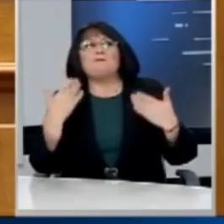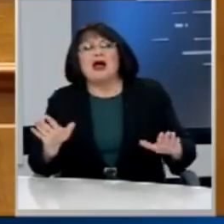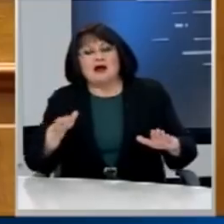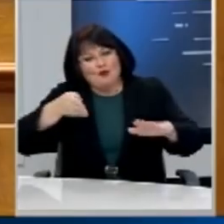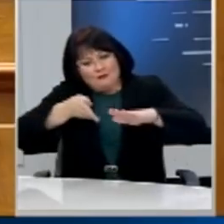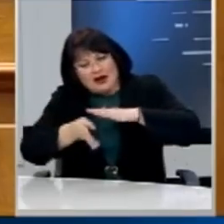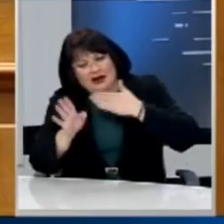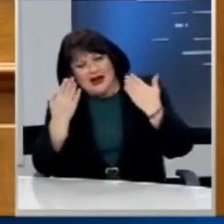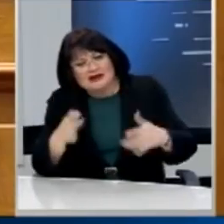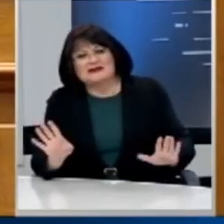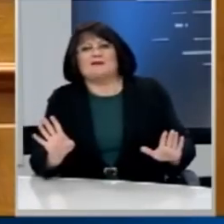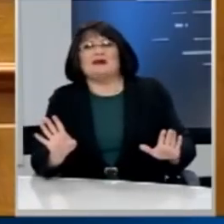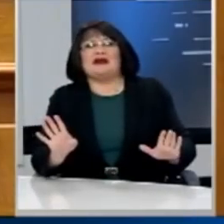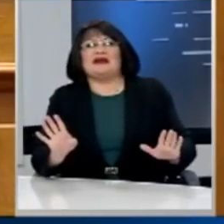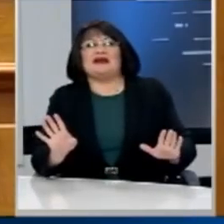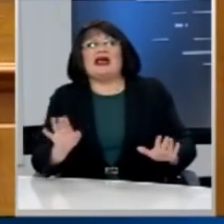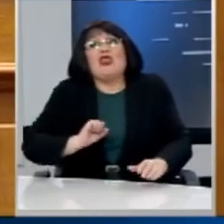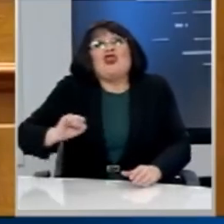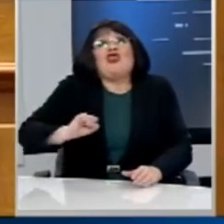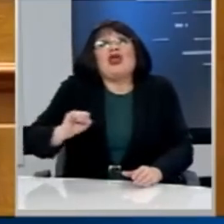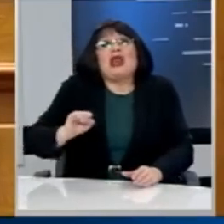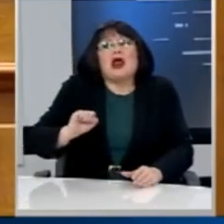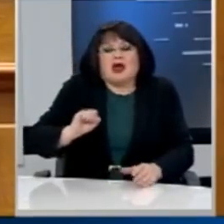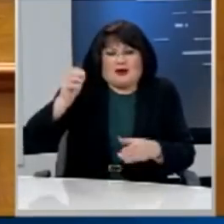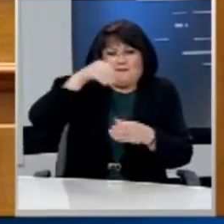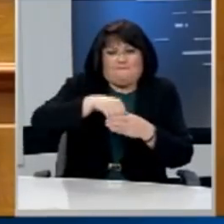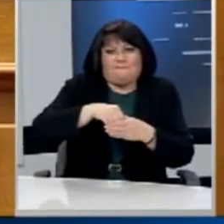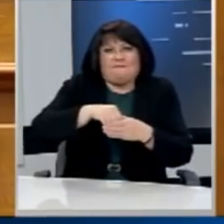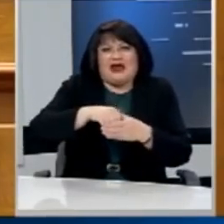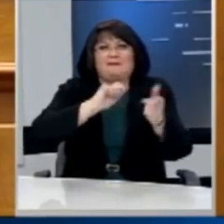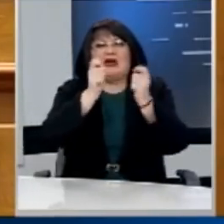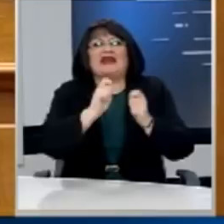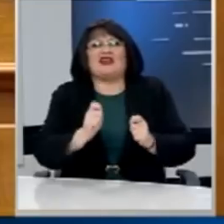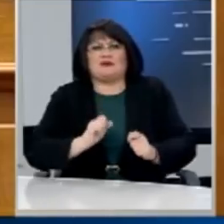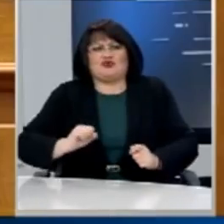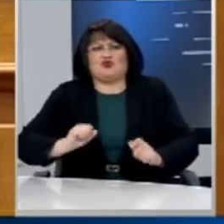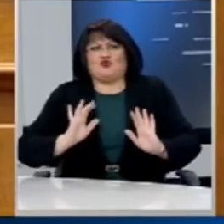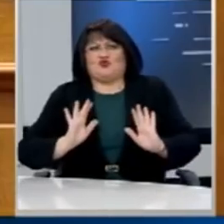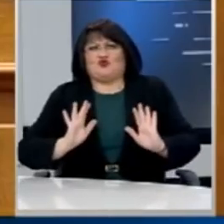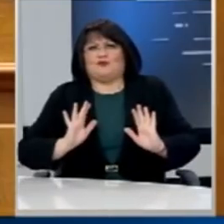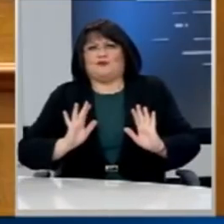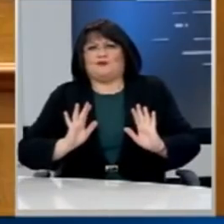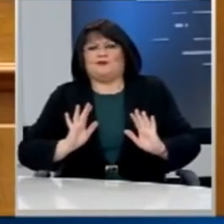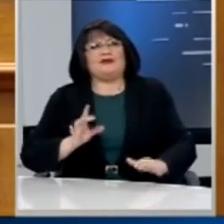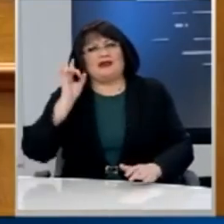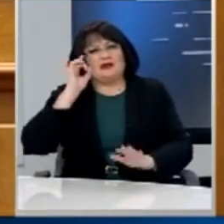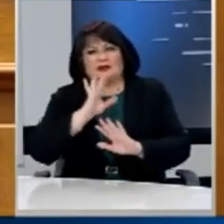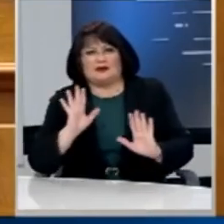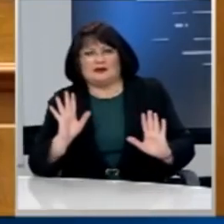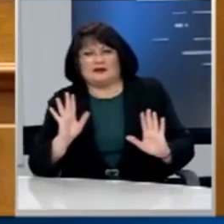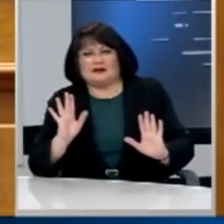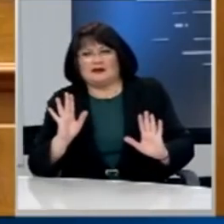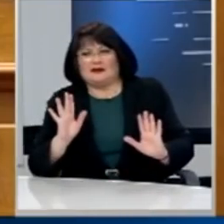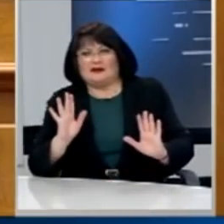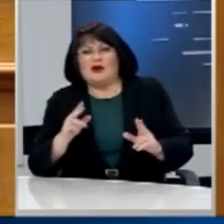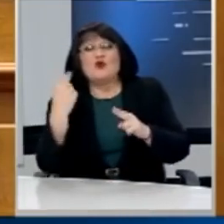μας είναι και η δειλία απέναντι στις μεταρρυθμίσεις. Η παραγνώριση